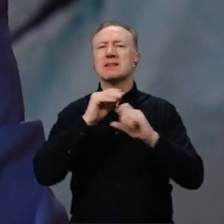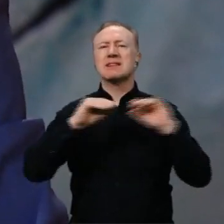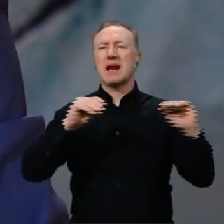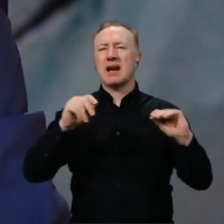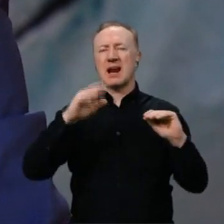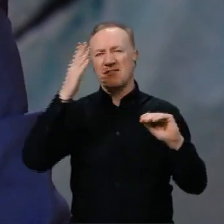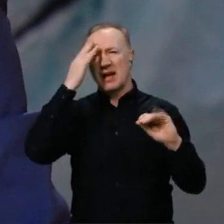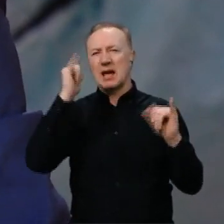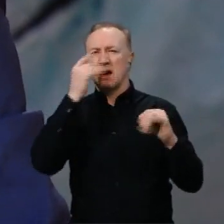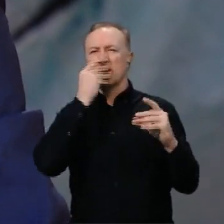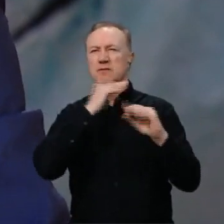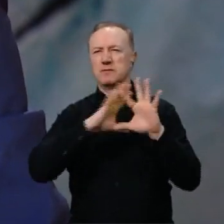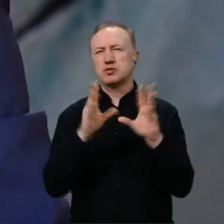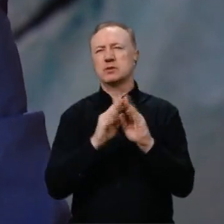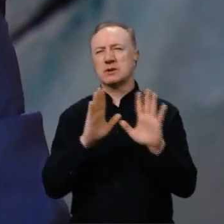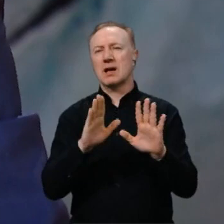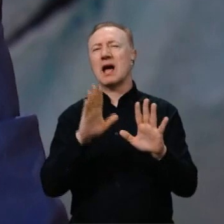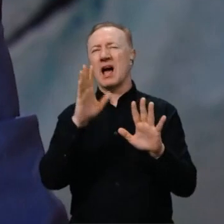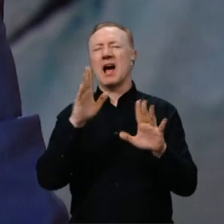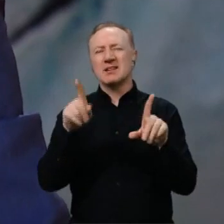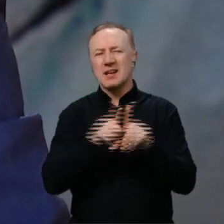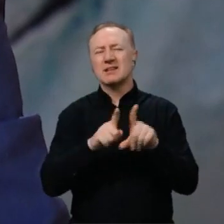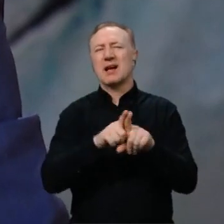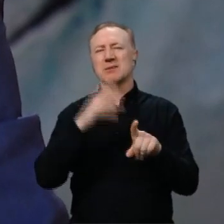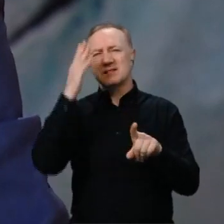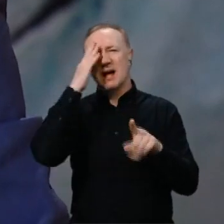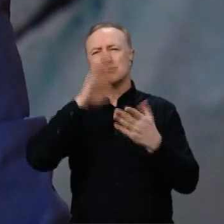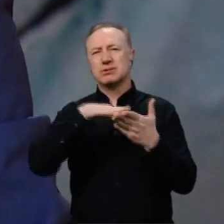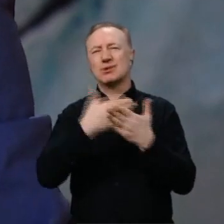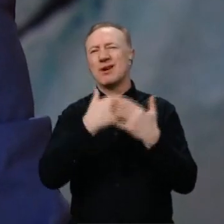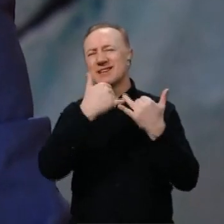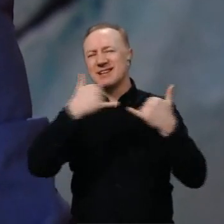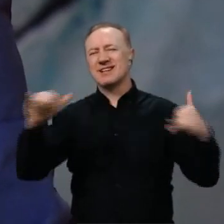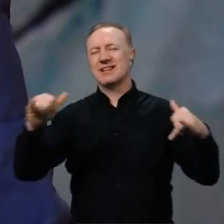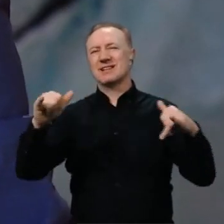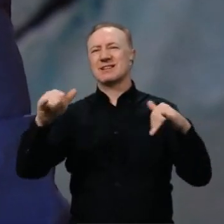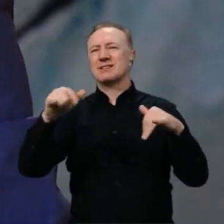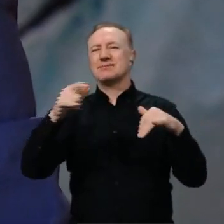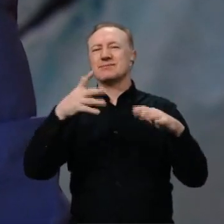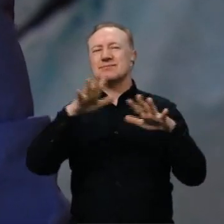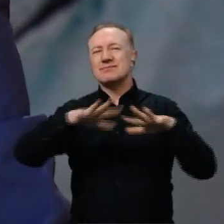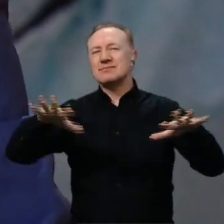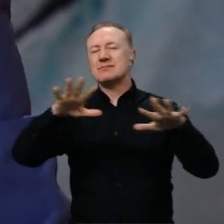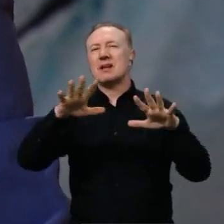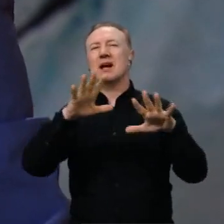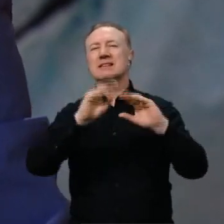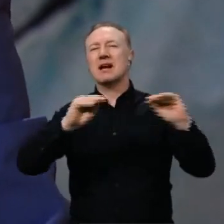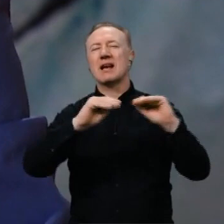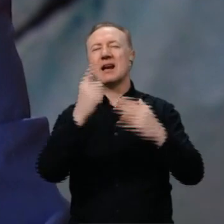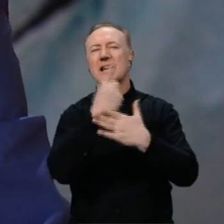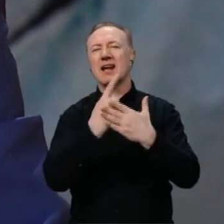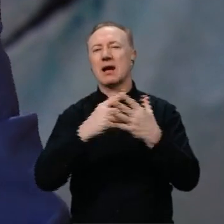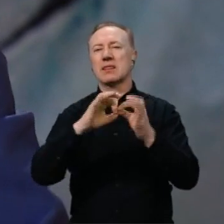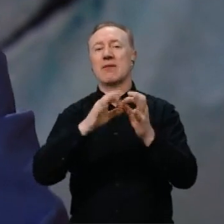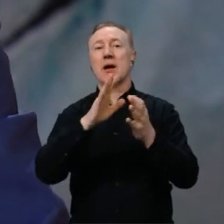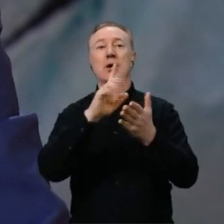selekcjonera, ale wiemy, znamy przykłady też z innych podwórek, prawda, krajowych, gdzie trenerzy ligowi nawet bez